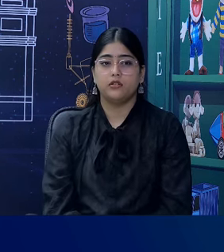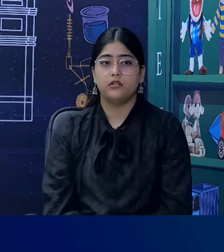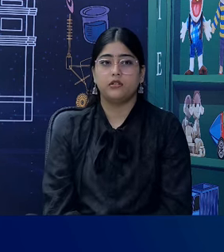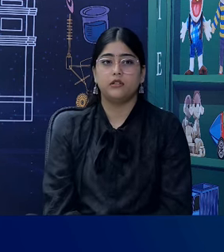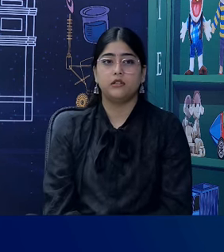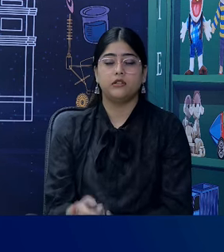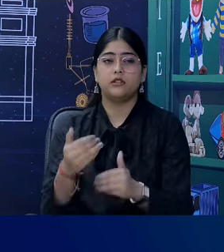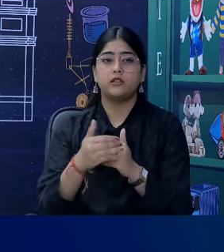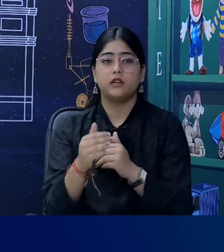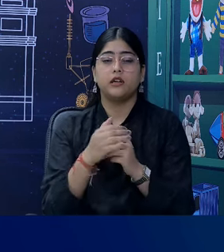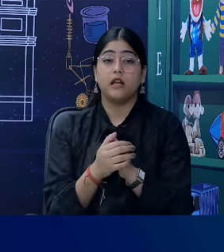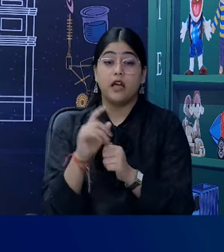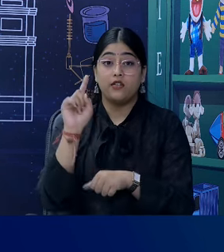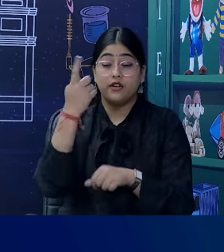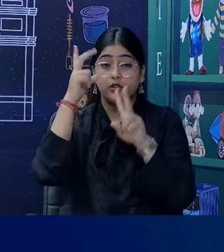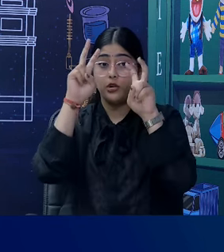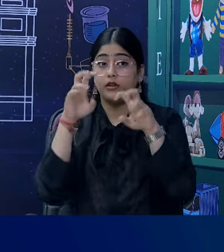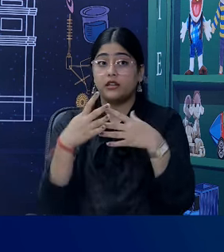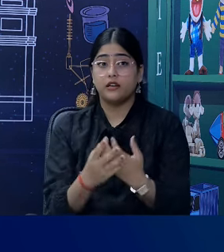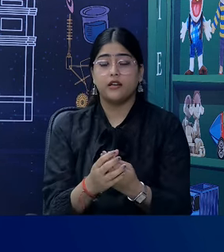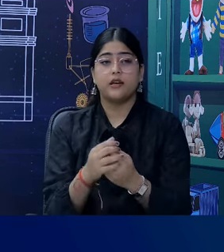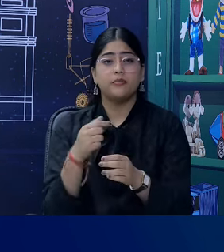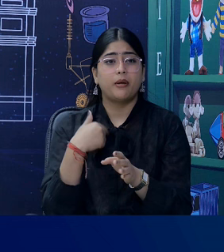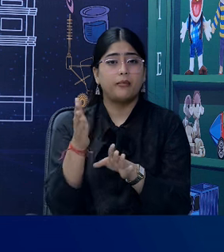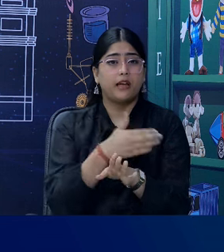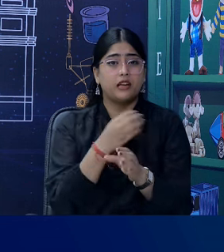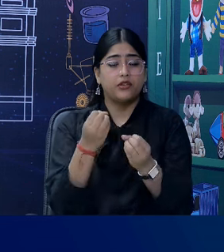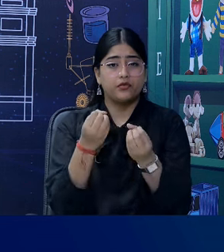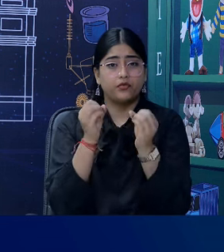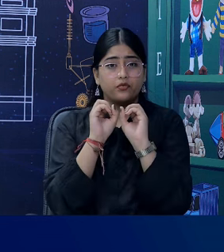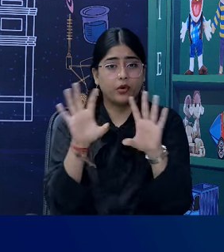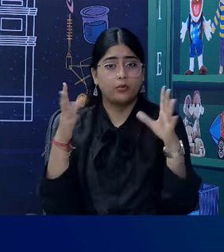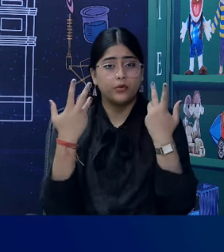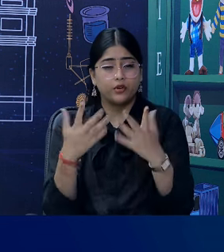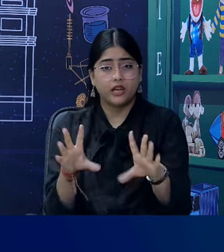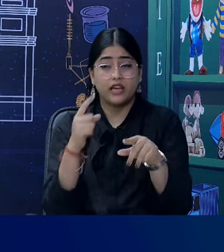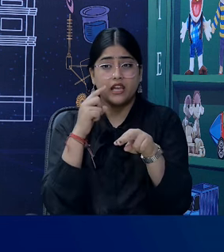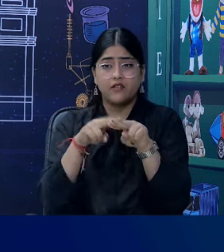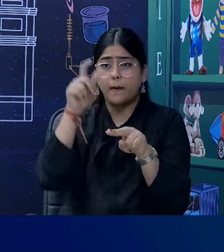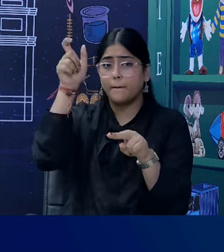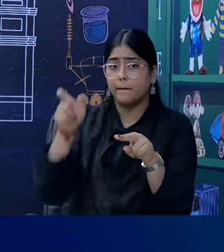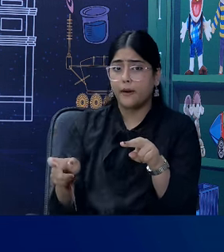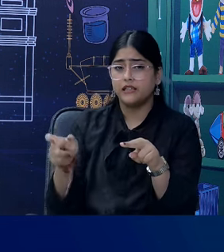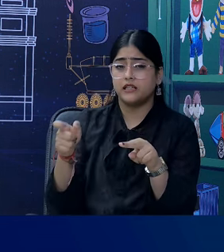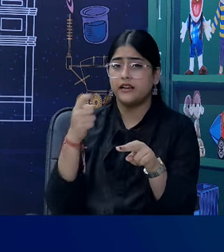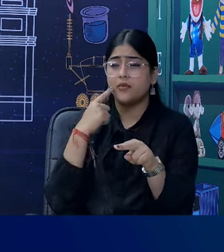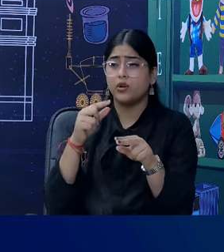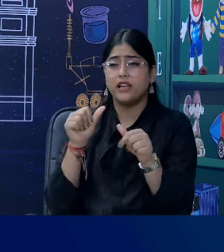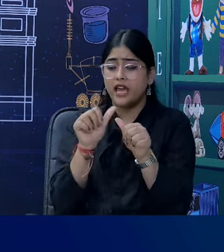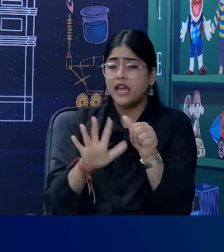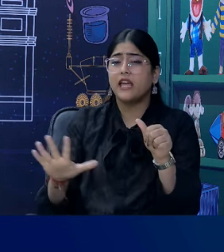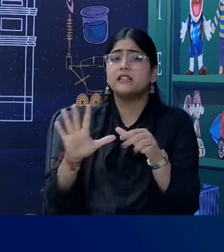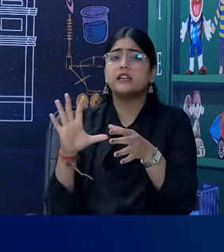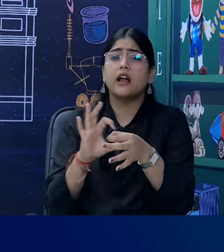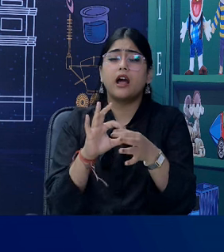अब हम बात कर रहे हैं इसम पहले टॉपिक के बारे में तो जैसे कि मैंने कहा कहा कि किसी व्यक्ति को अगर हम बोलते किसी विशेष क्षेत्र से कैसे जाना जाता है तो